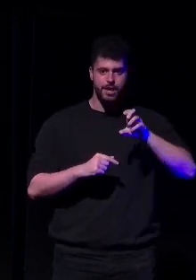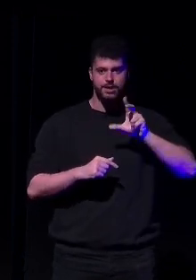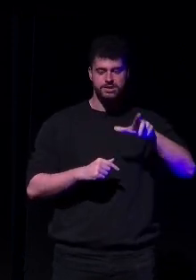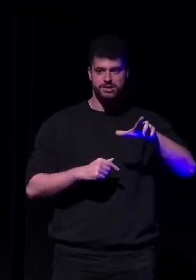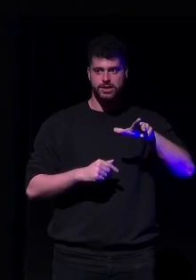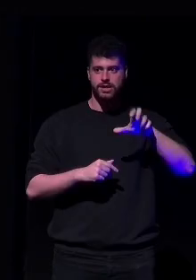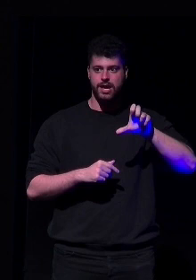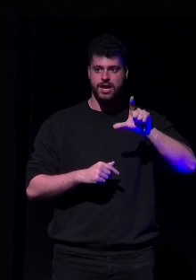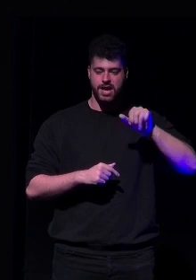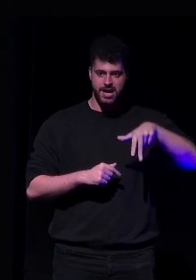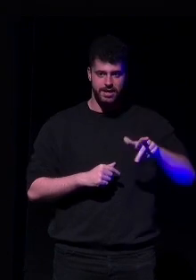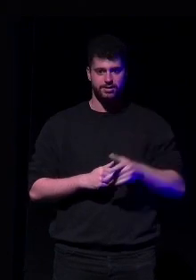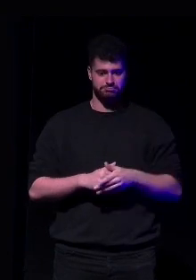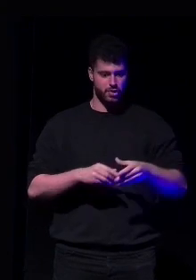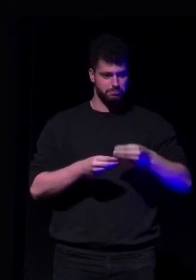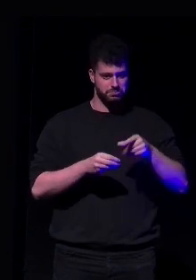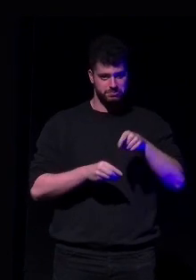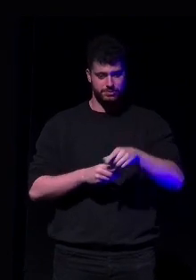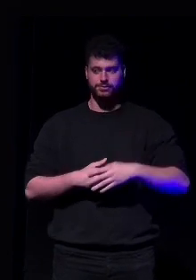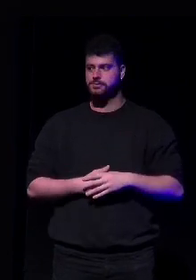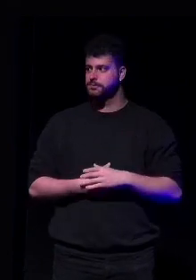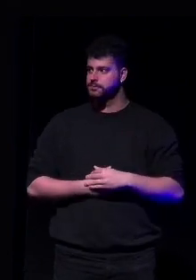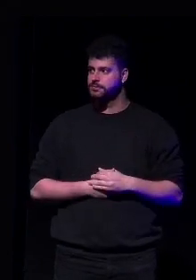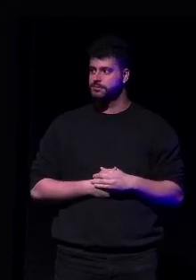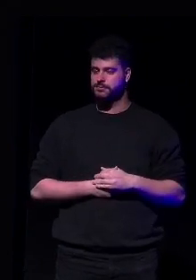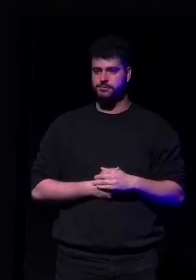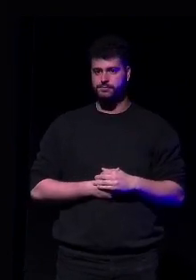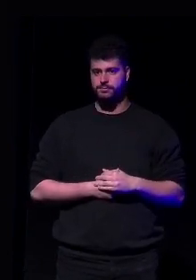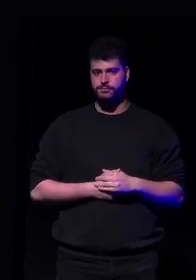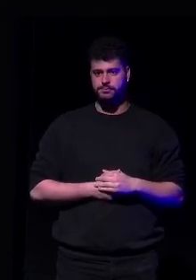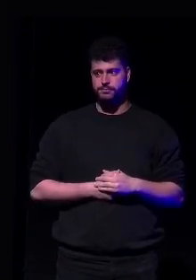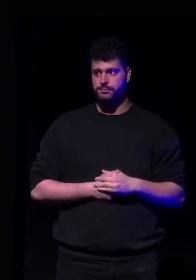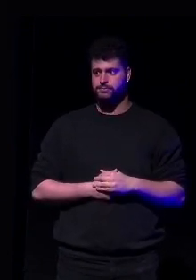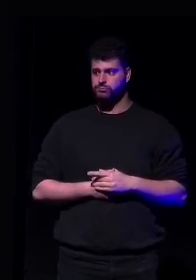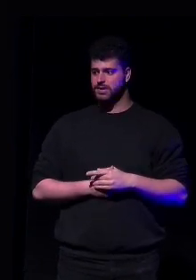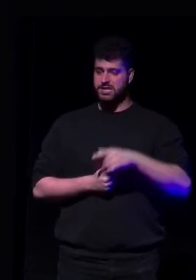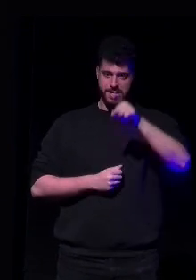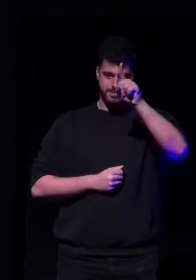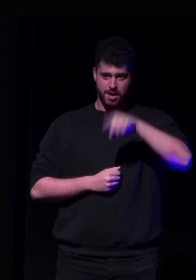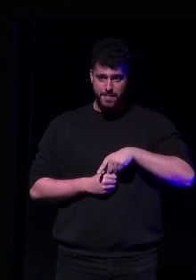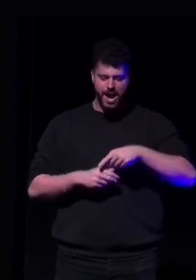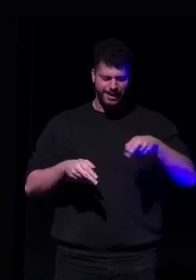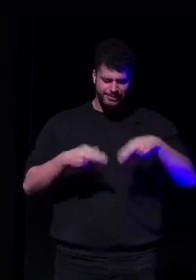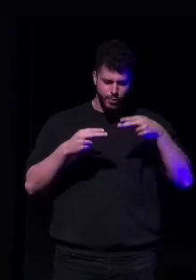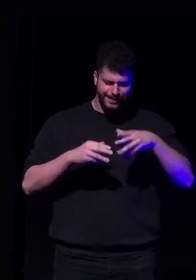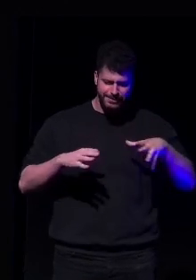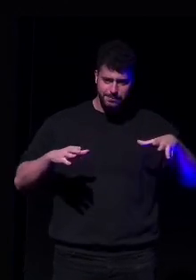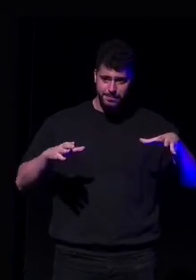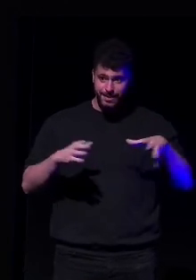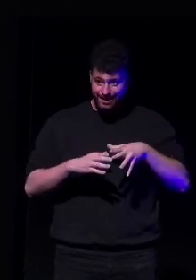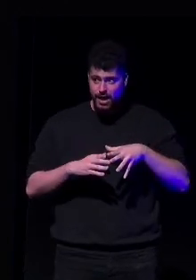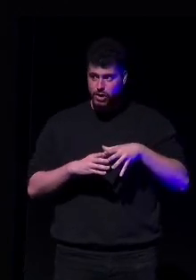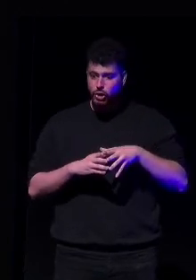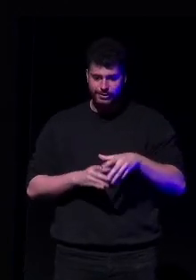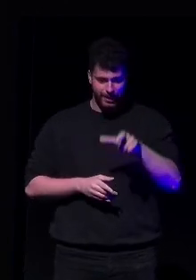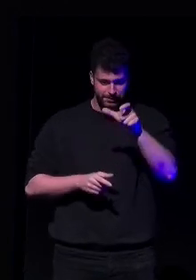la comarca, i a, bueno, a les diferents comarques de la Costa Brava, sinó també als petits restaurants que cada dia donen de menjar a la